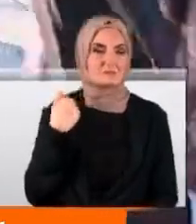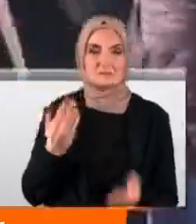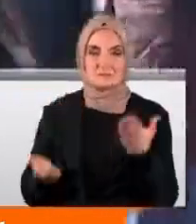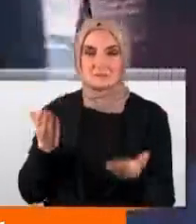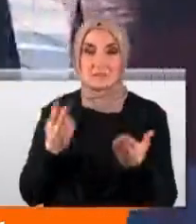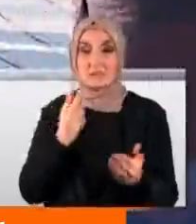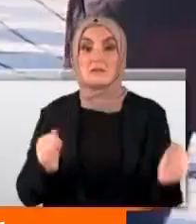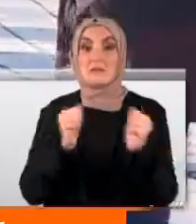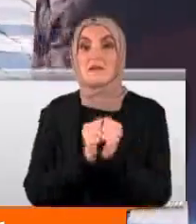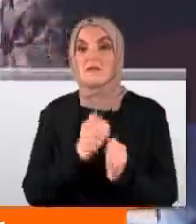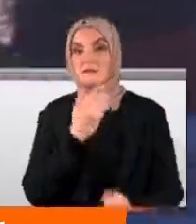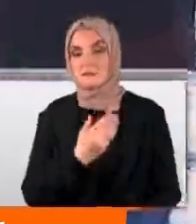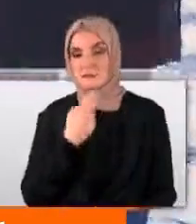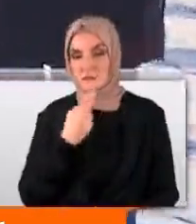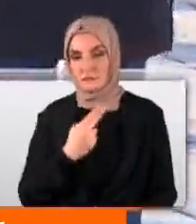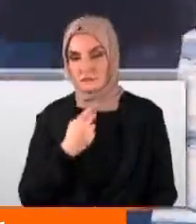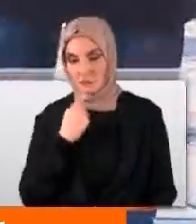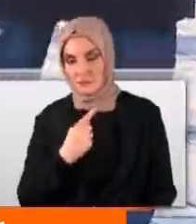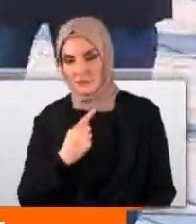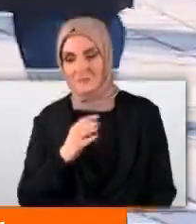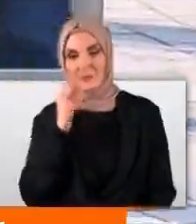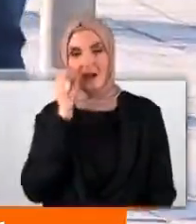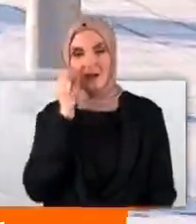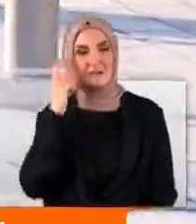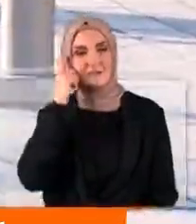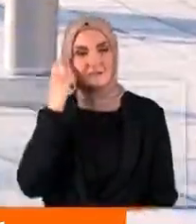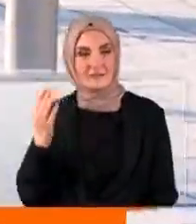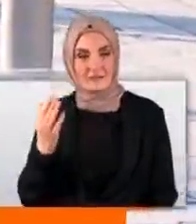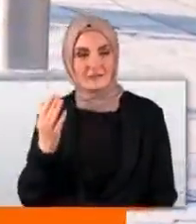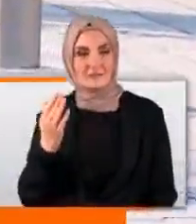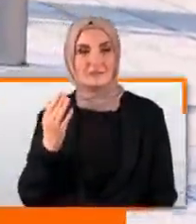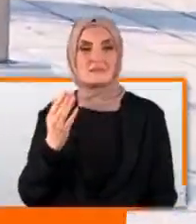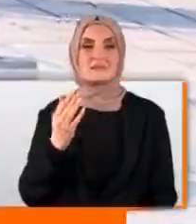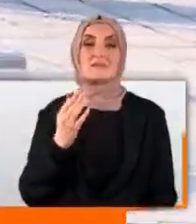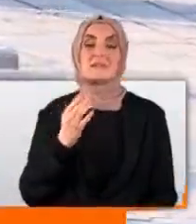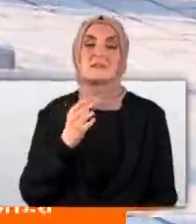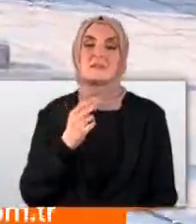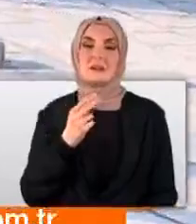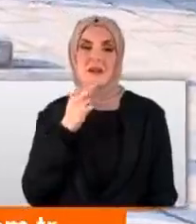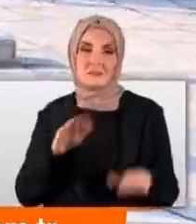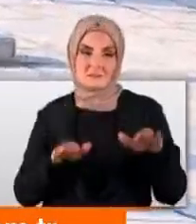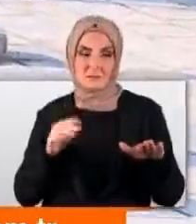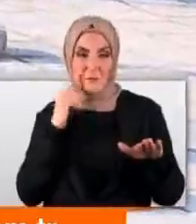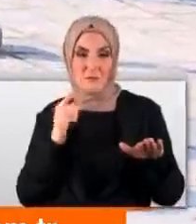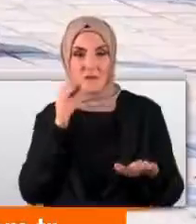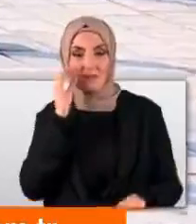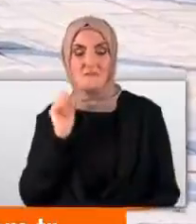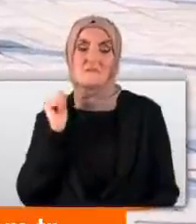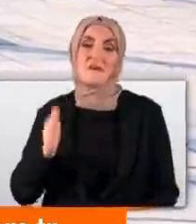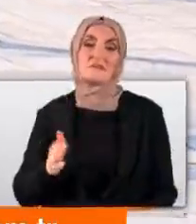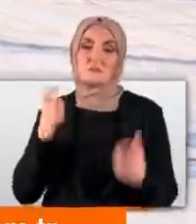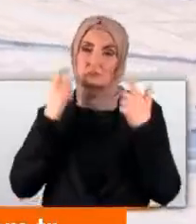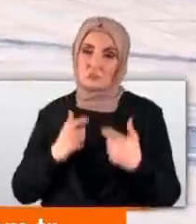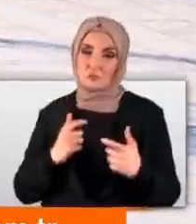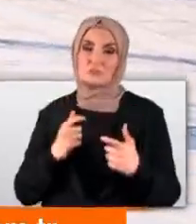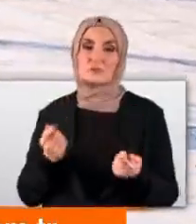değil, uzmanlar söylüyor. Erkeklere göre hayatın yükünü kadınlardan çok erkekler çekiyor. Ve dışarıda iş stresi yaşıyorlar. Peki